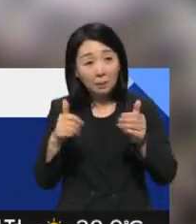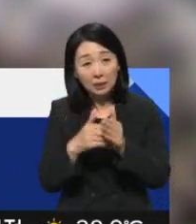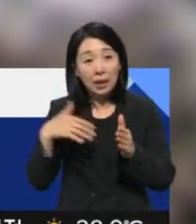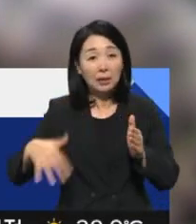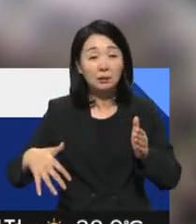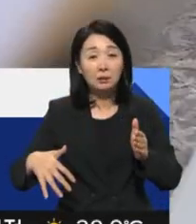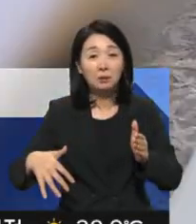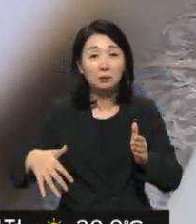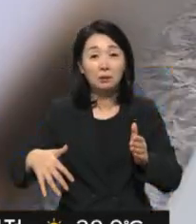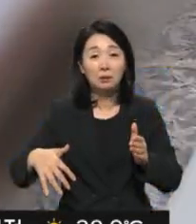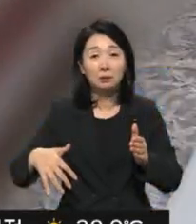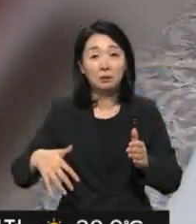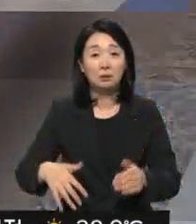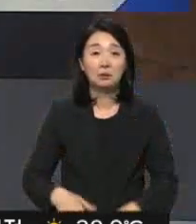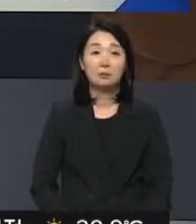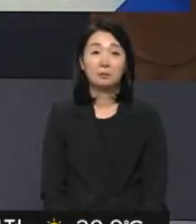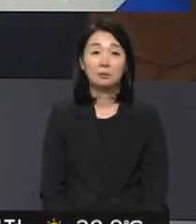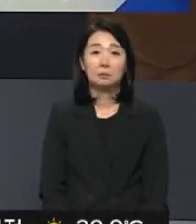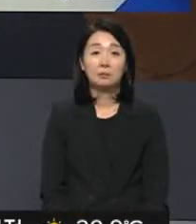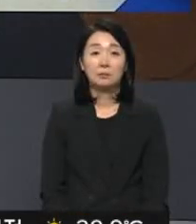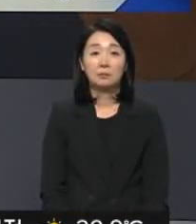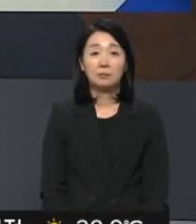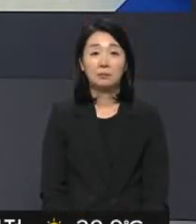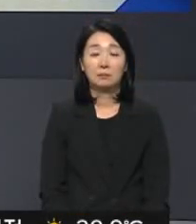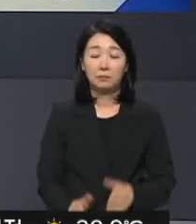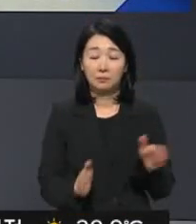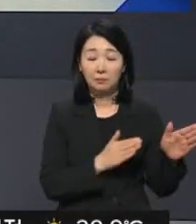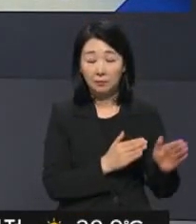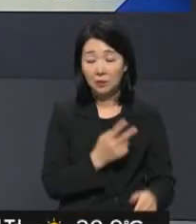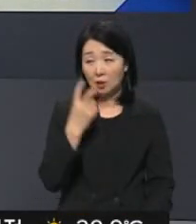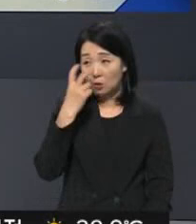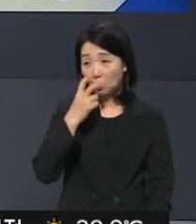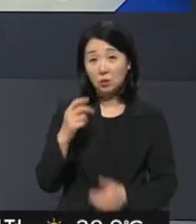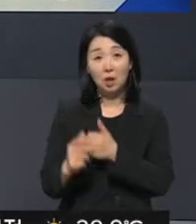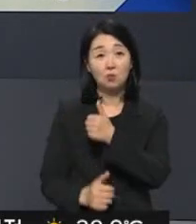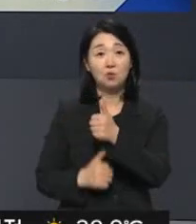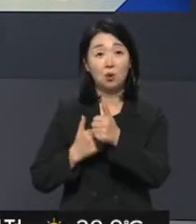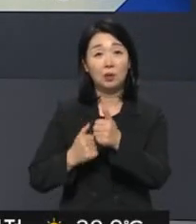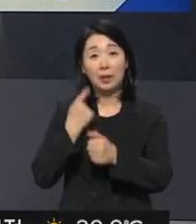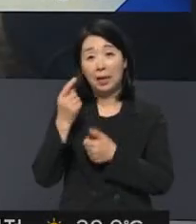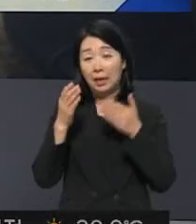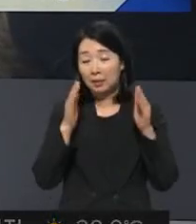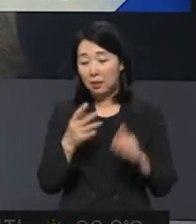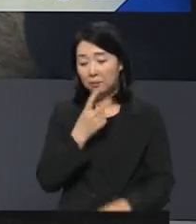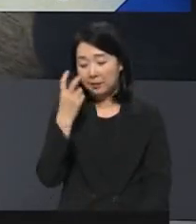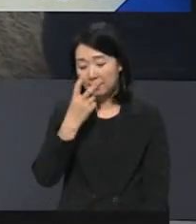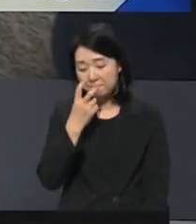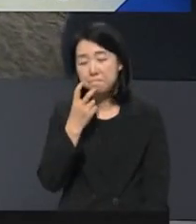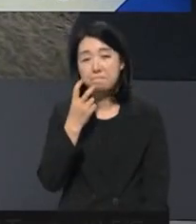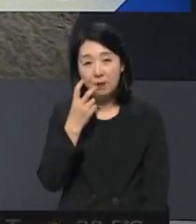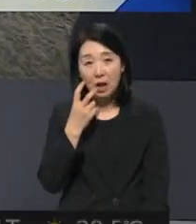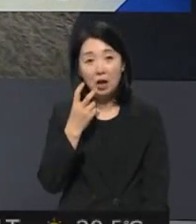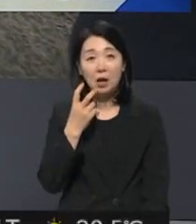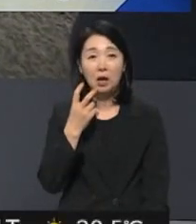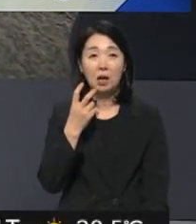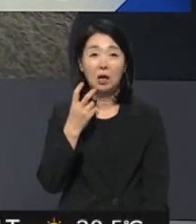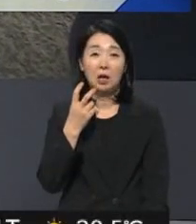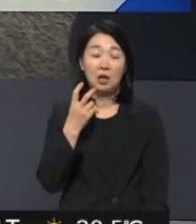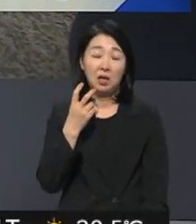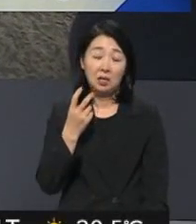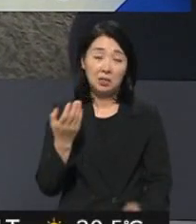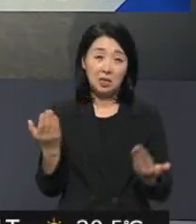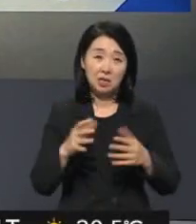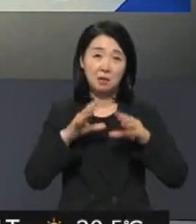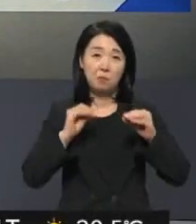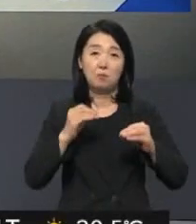수 있었대요. 앞서 변협 조사위원회는 한 달간 이번 사건 검토를 거쳐서 정직 6개월 이상의